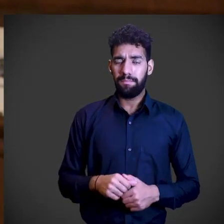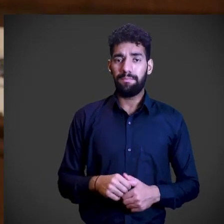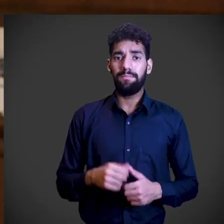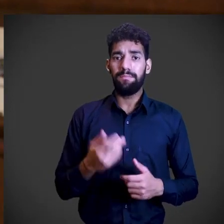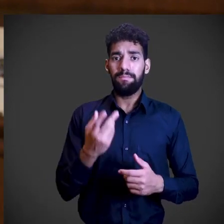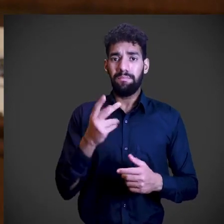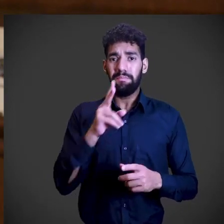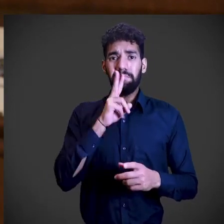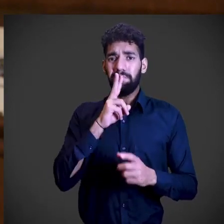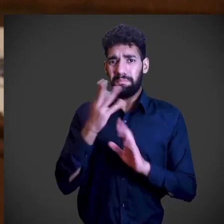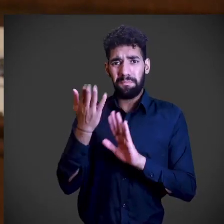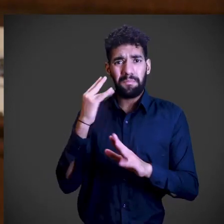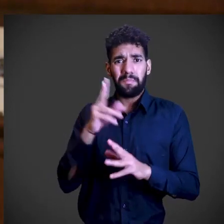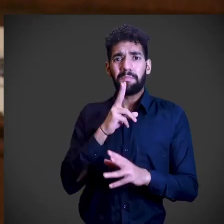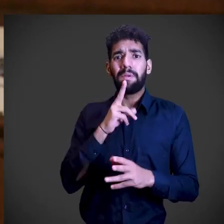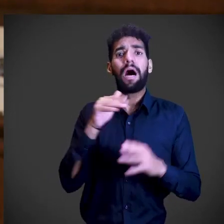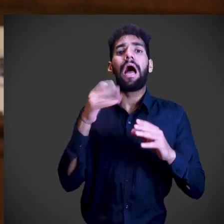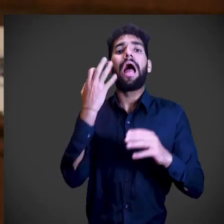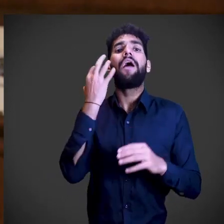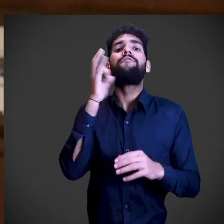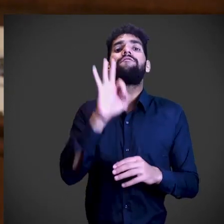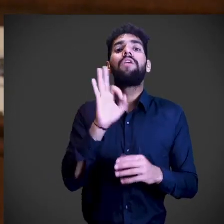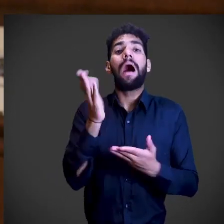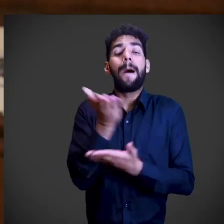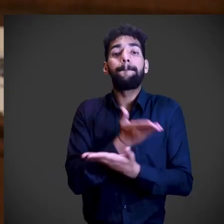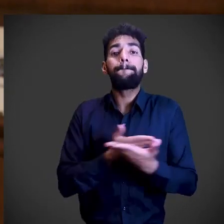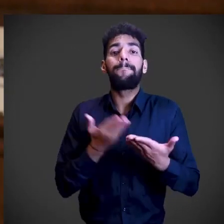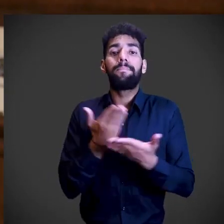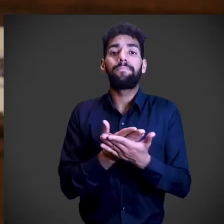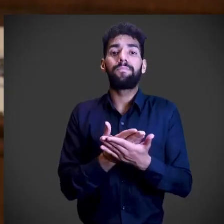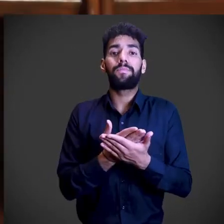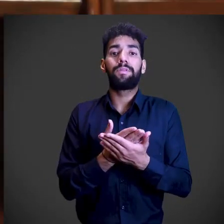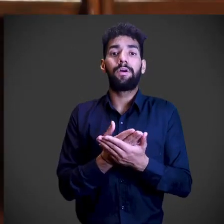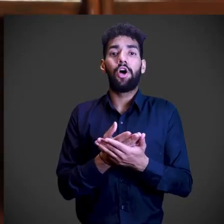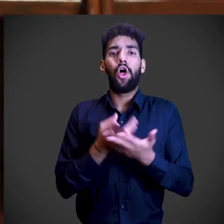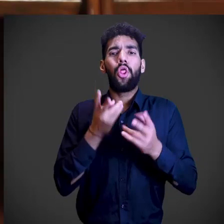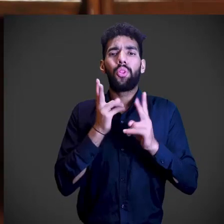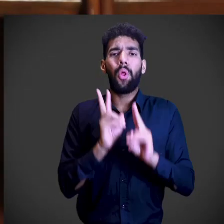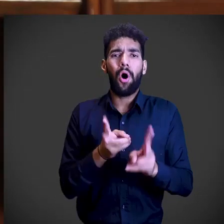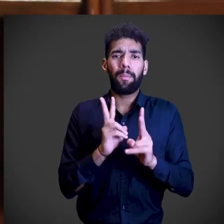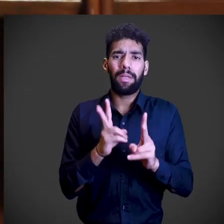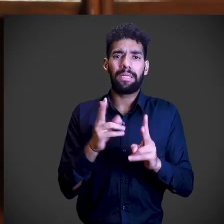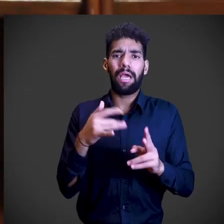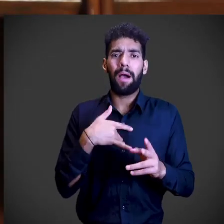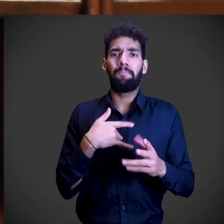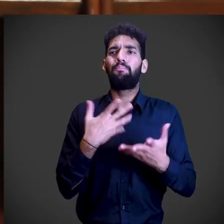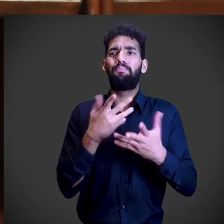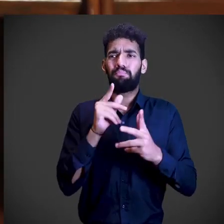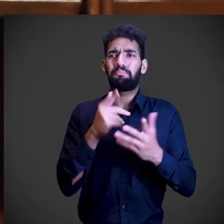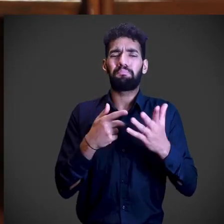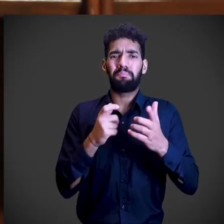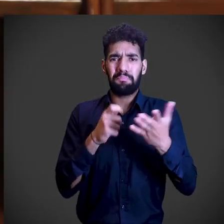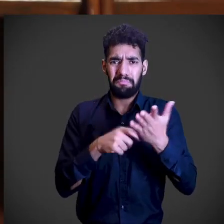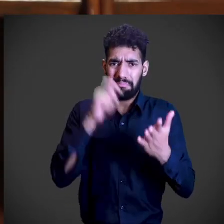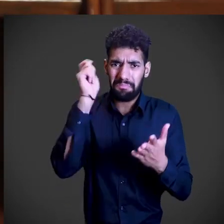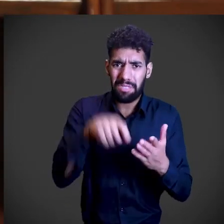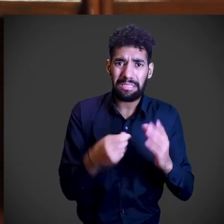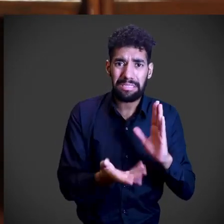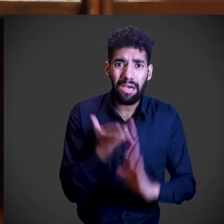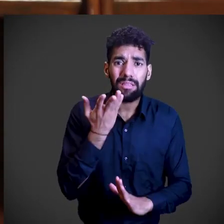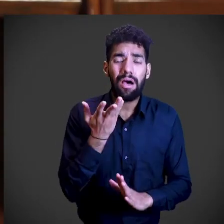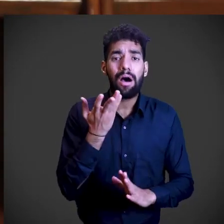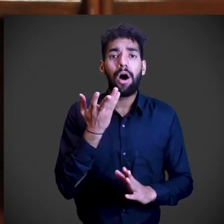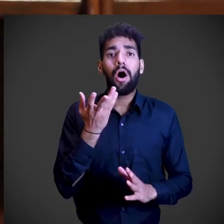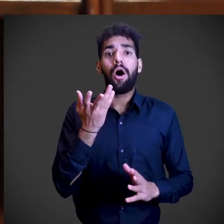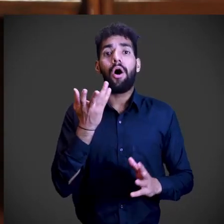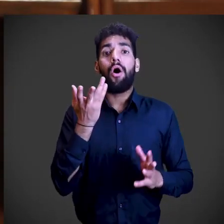की बात हुई, अगर हम वैसे ही नॉर्मली हमारा उस पर काफ़ी सारा हम उस पर टैरिफ चार्ज करते हैं, तो अगर हम बिल्कुल फ्री कर दें तो हो